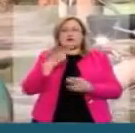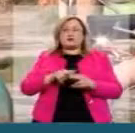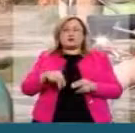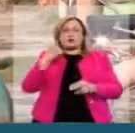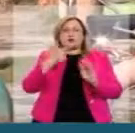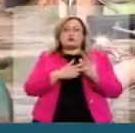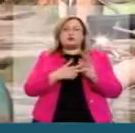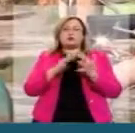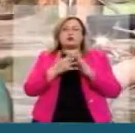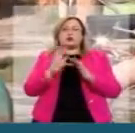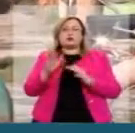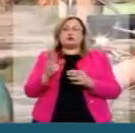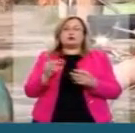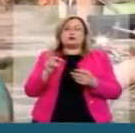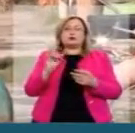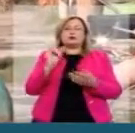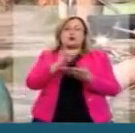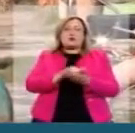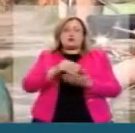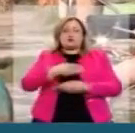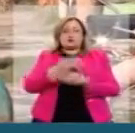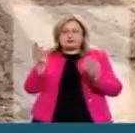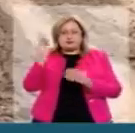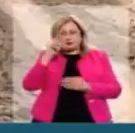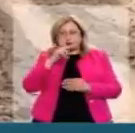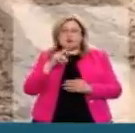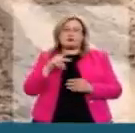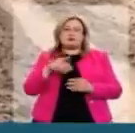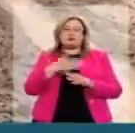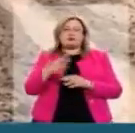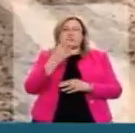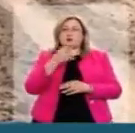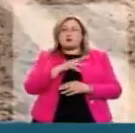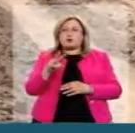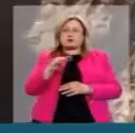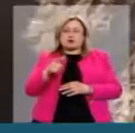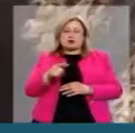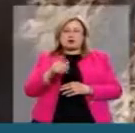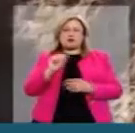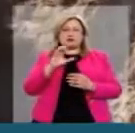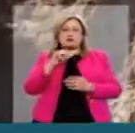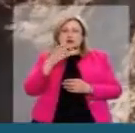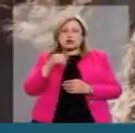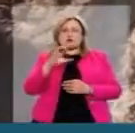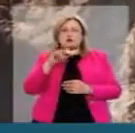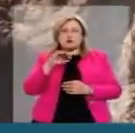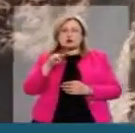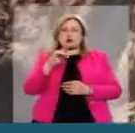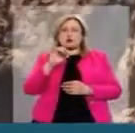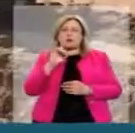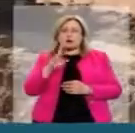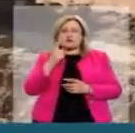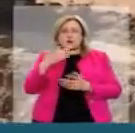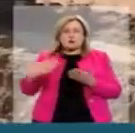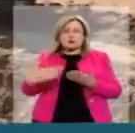деп отыр. Бұл мақсатқа 45 миллион теңге бөлінген. Ал бір бағытта жатқан Сатай, Сокол, Траебрат ауылдарына орталық магистральдан